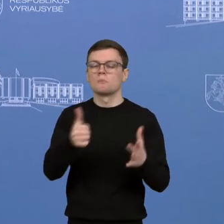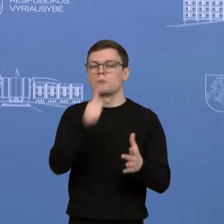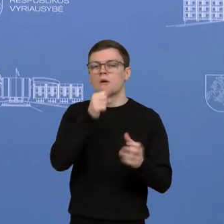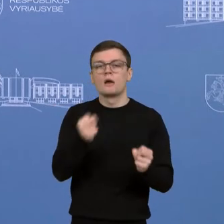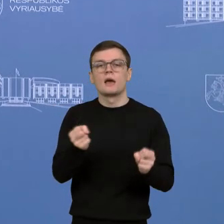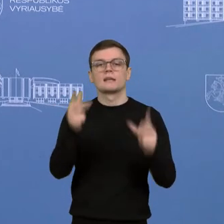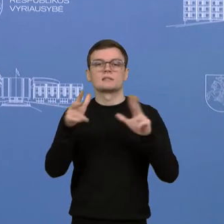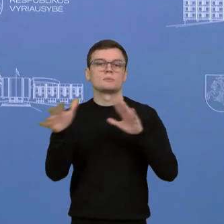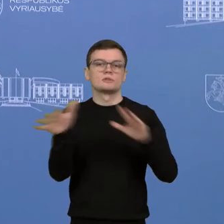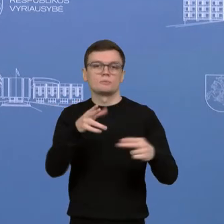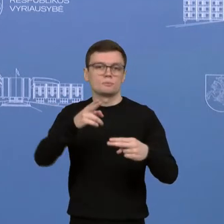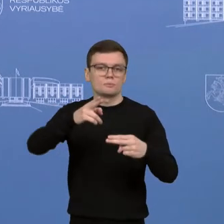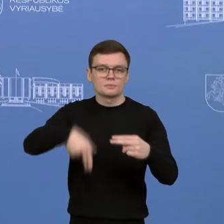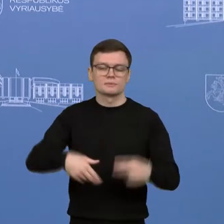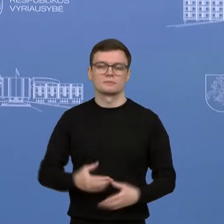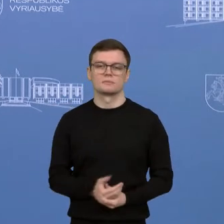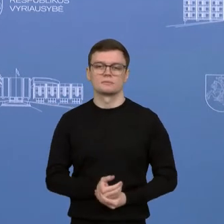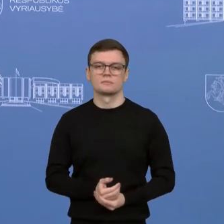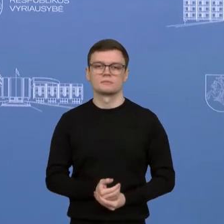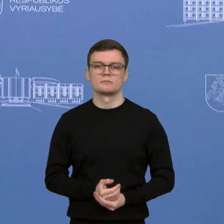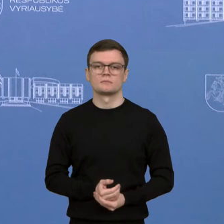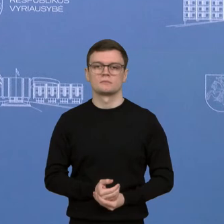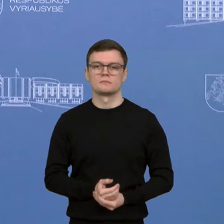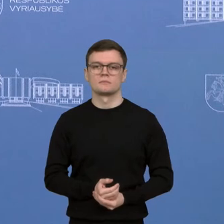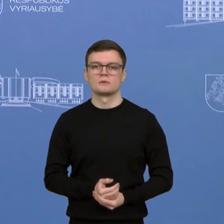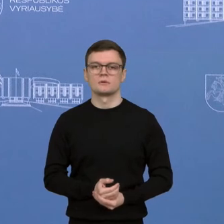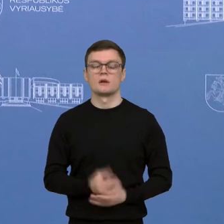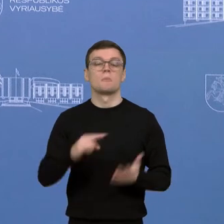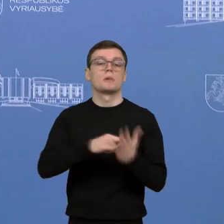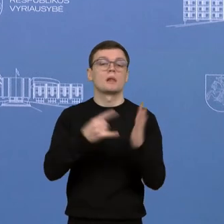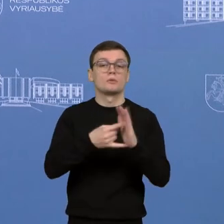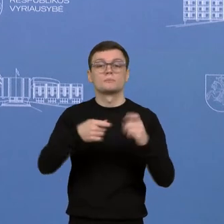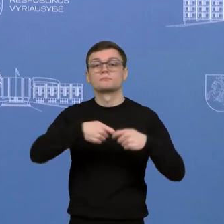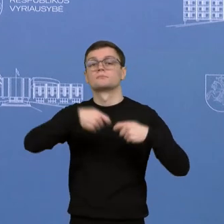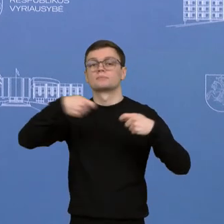situacija baigsis, kaip bus, ar tada reiškia, kad planuotumėm pratesti.